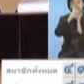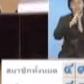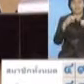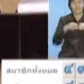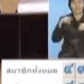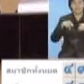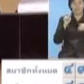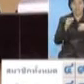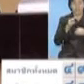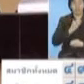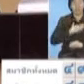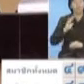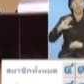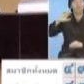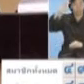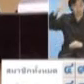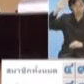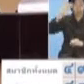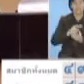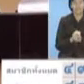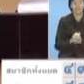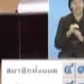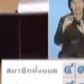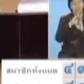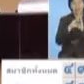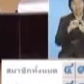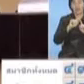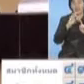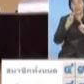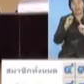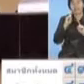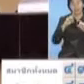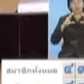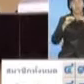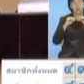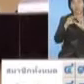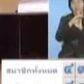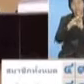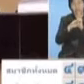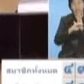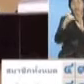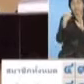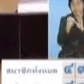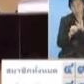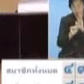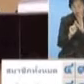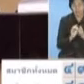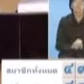ไทยขอประท้วงท่านผู้อภิปรายตามข้อ61ของข้อบังคับการประชุมท่านทำผิดข้อบังคับด้วย